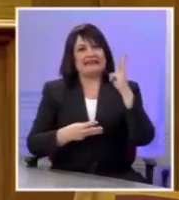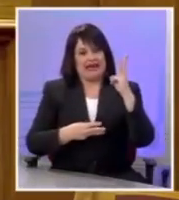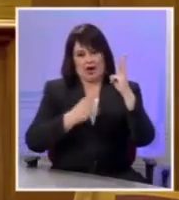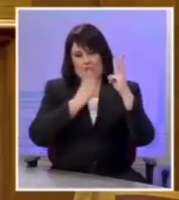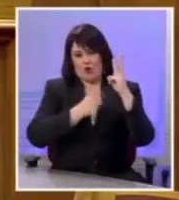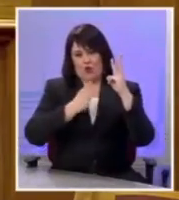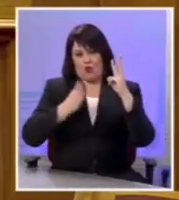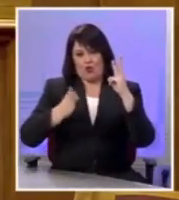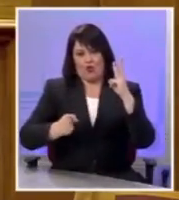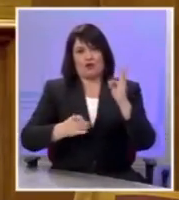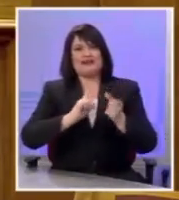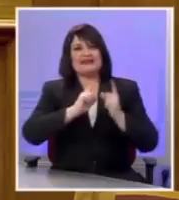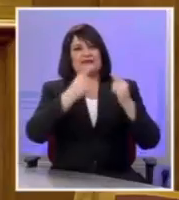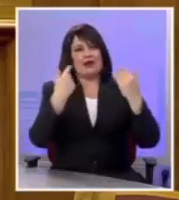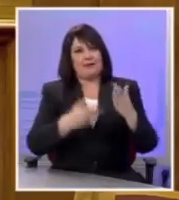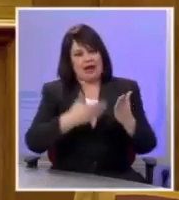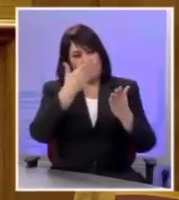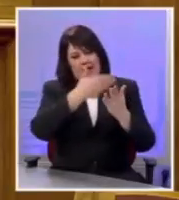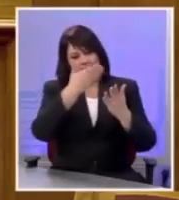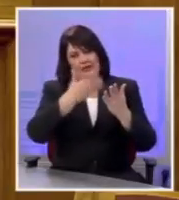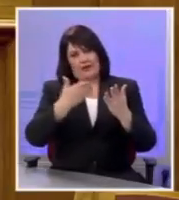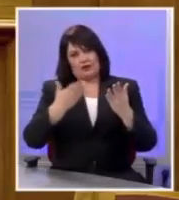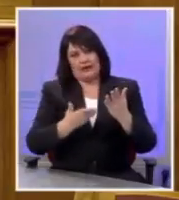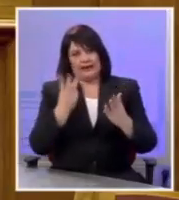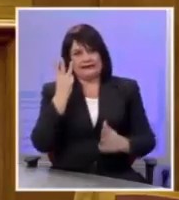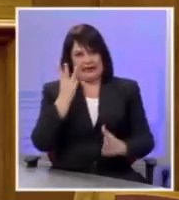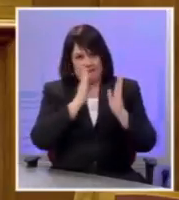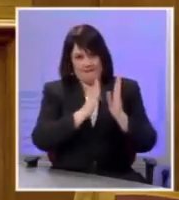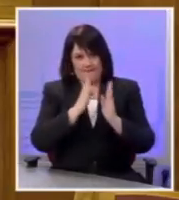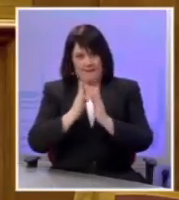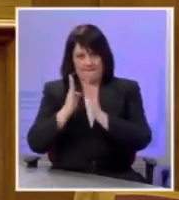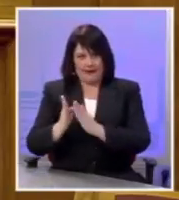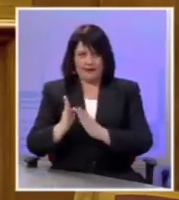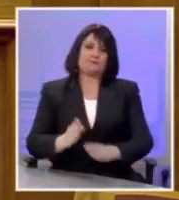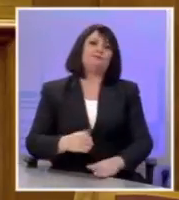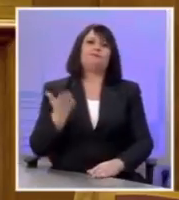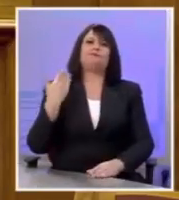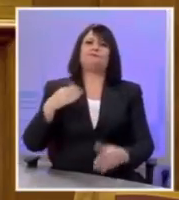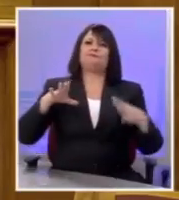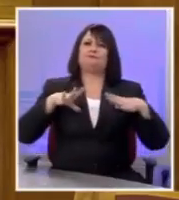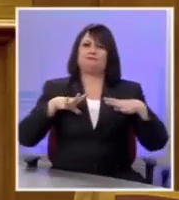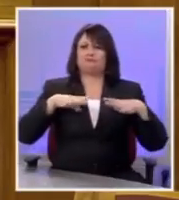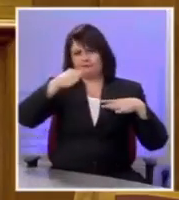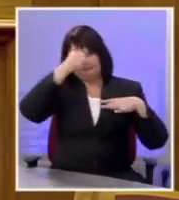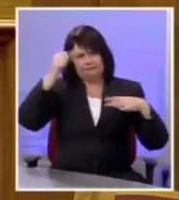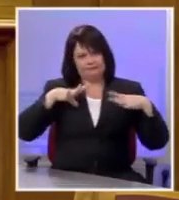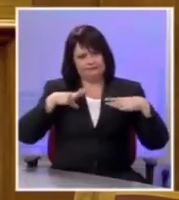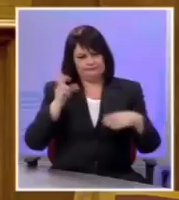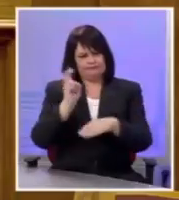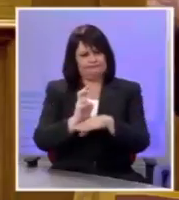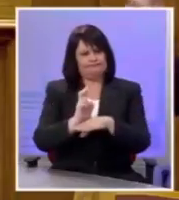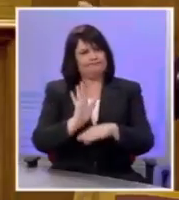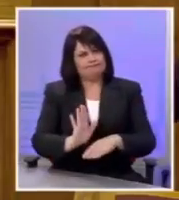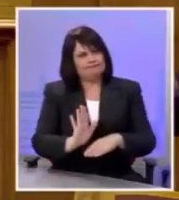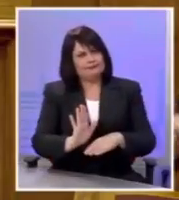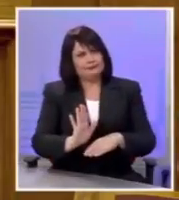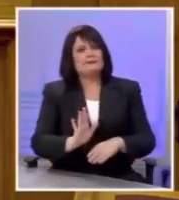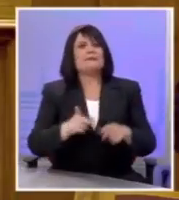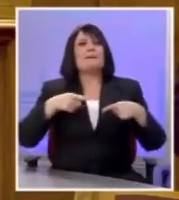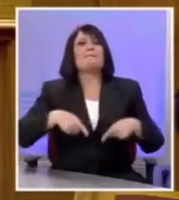Τα συμφωνηθέντα, αυτά που έχουν παρκαριστεί από το καλοκαίρι και είναι για διαπραγμάτευση, και το